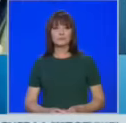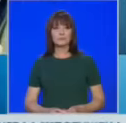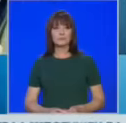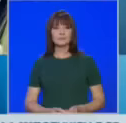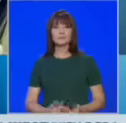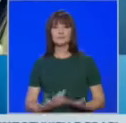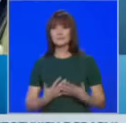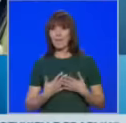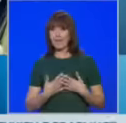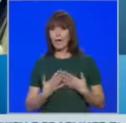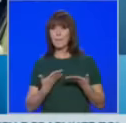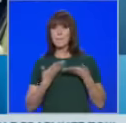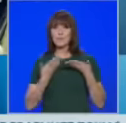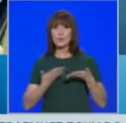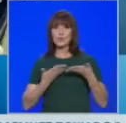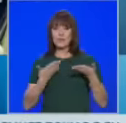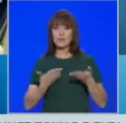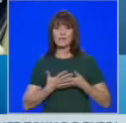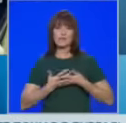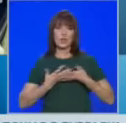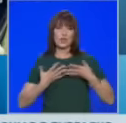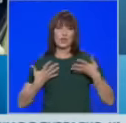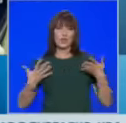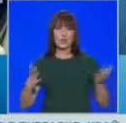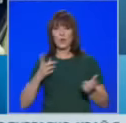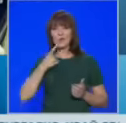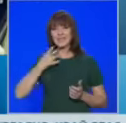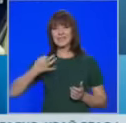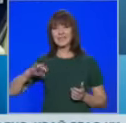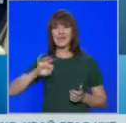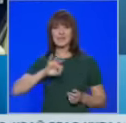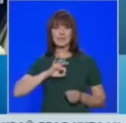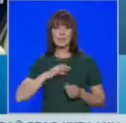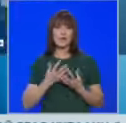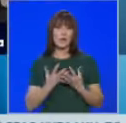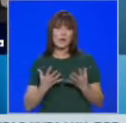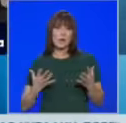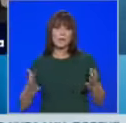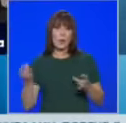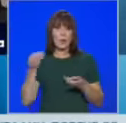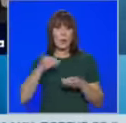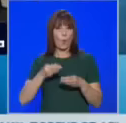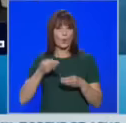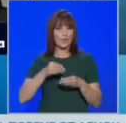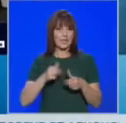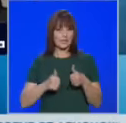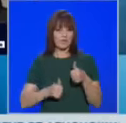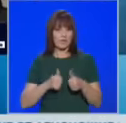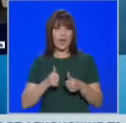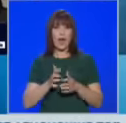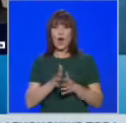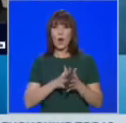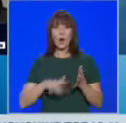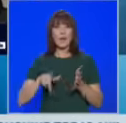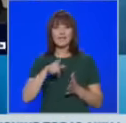А ние пожелаваме на Нюргюл много златни медали и много участие в много други световни първенства. А хората тук се зарекоха,